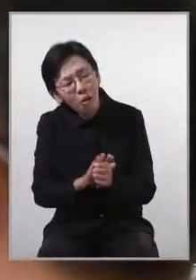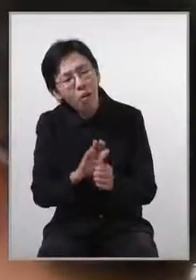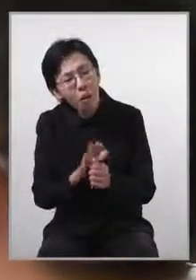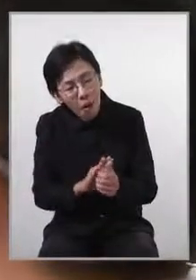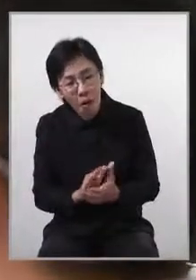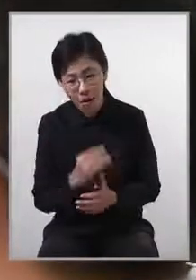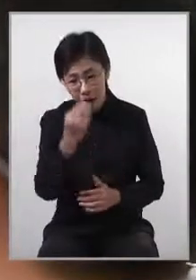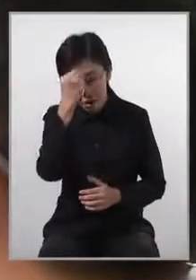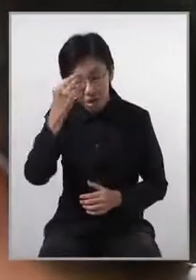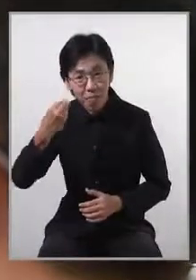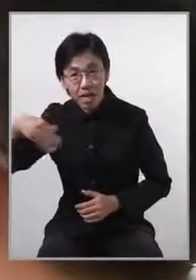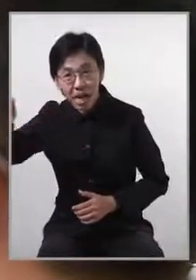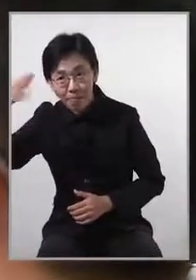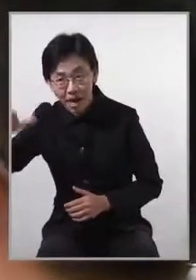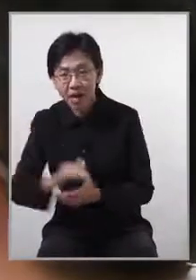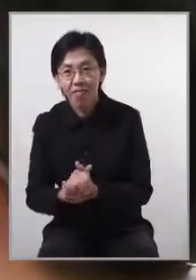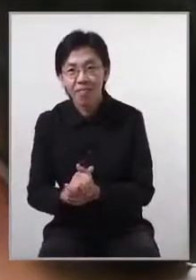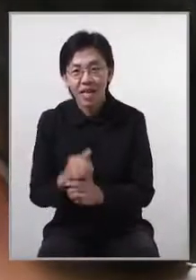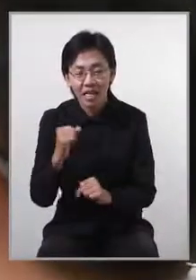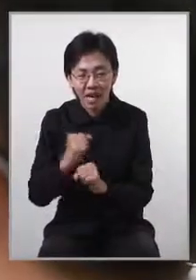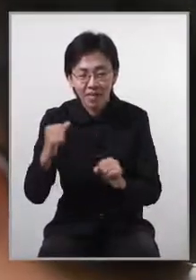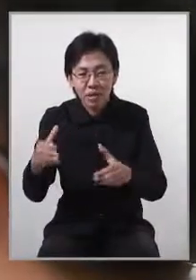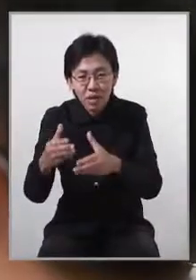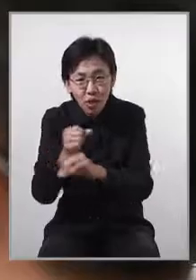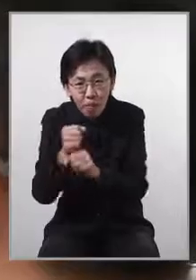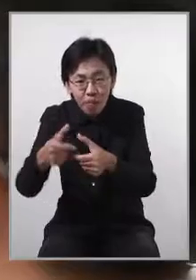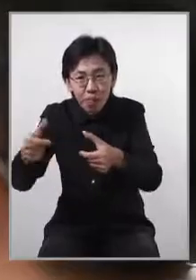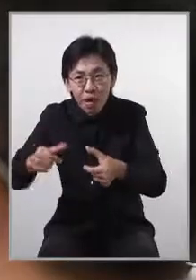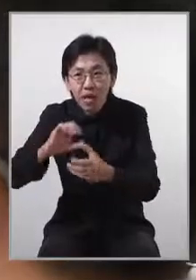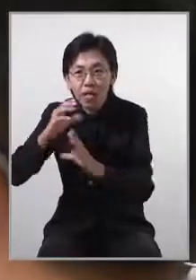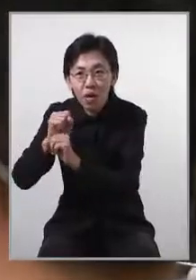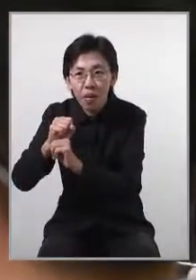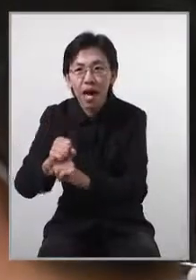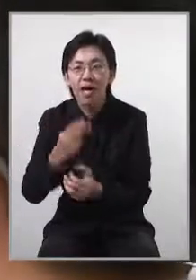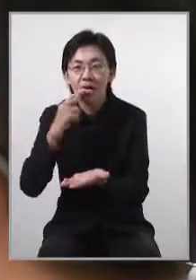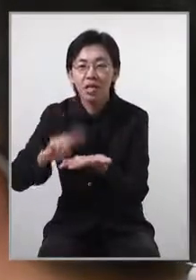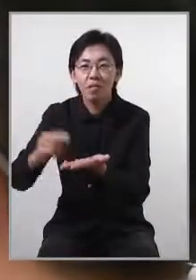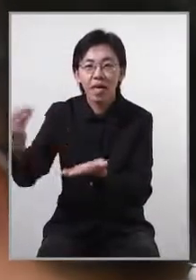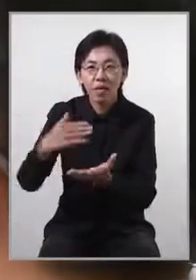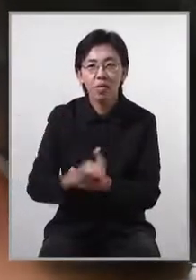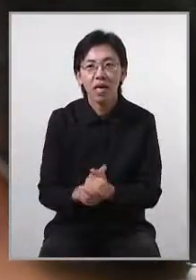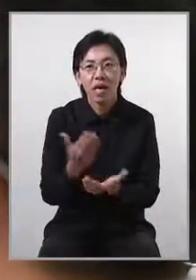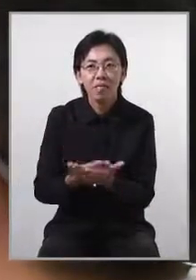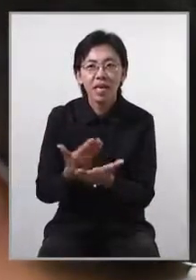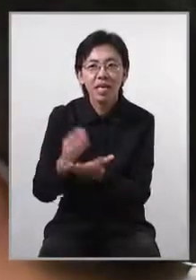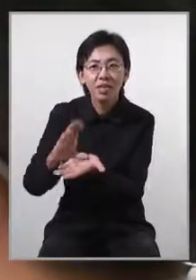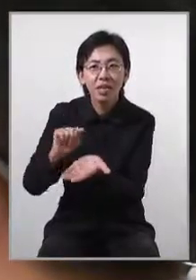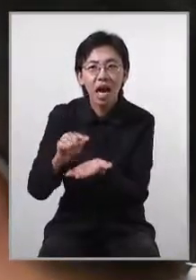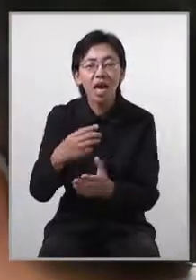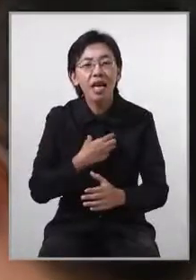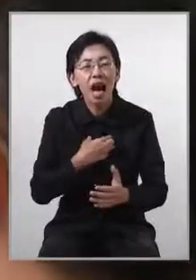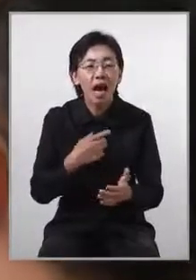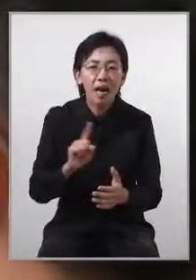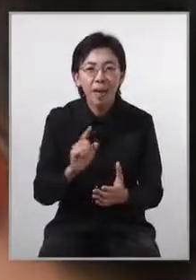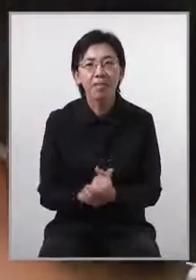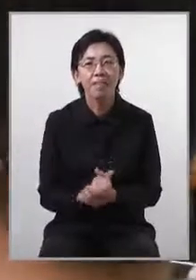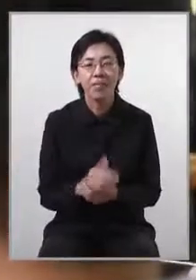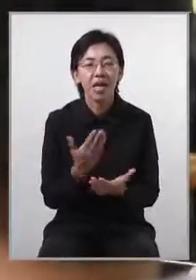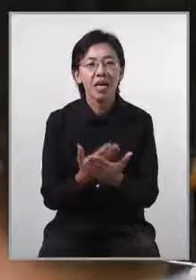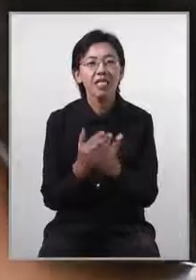ไปปั๊บเขารีพอร์ตถึงรัฐบาลเขาแล้วก็เขาเขียนจดหมายถึงเราผมมีเงินอยู่แค่นี้คุณต้องการอะไรบ้าง2ล้าน